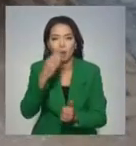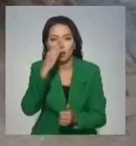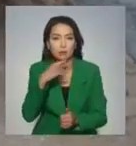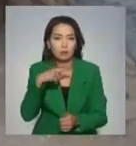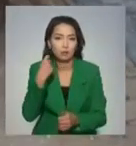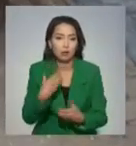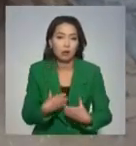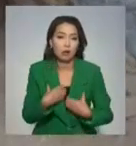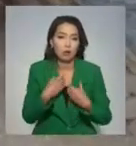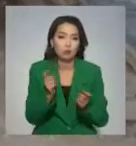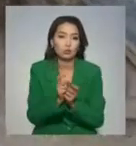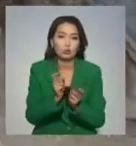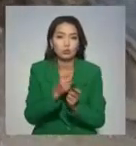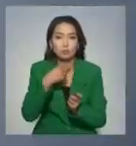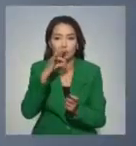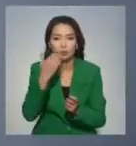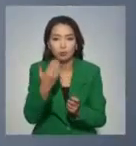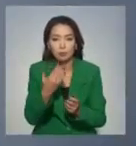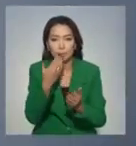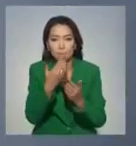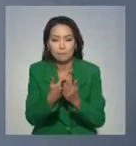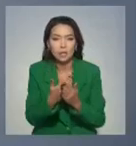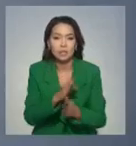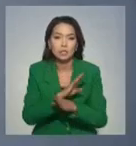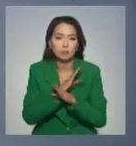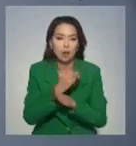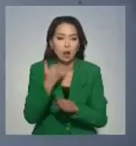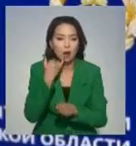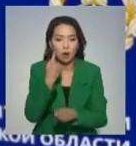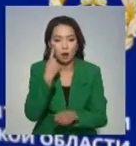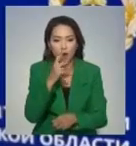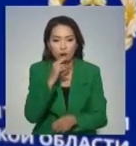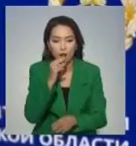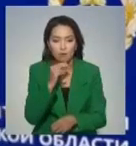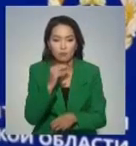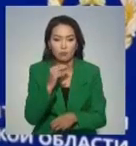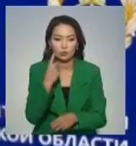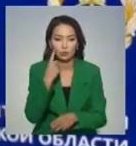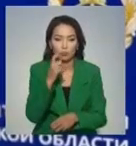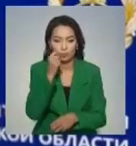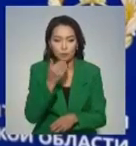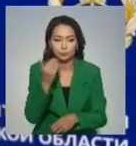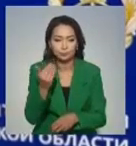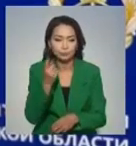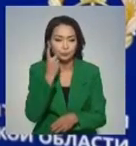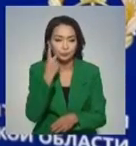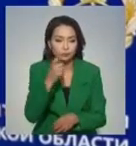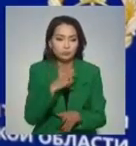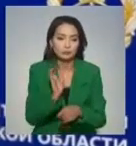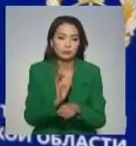ссоре следователи натолкнуло предсмертное аудиосообщение мужчины. В ходе проверки установлена аудиозапись,